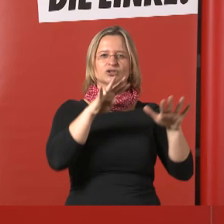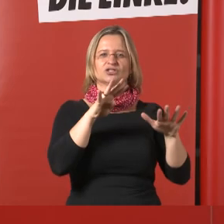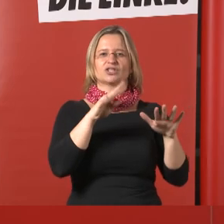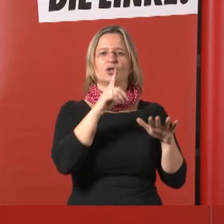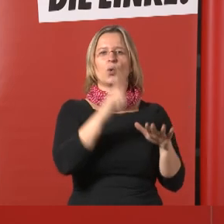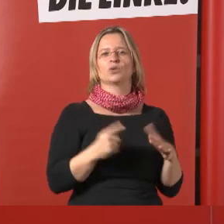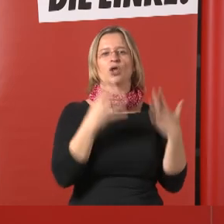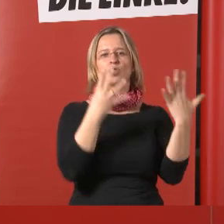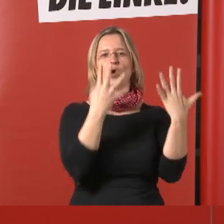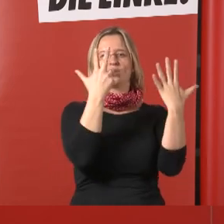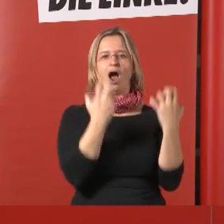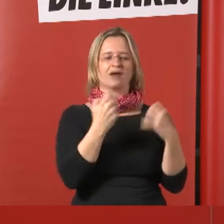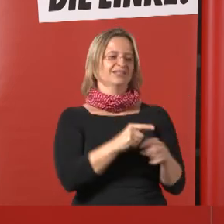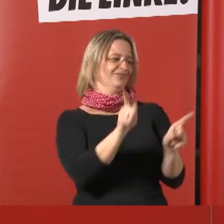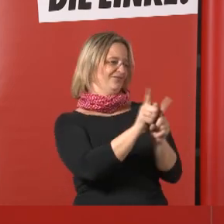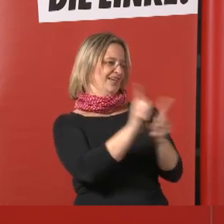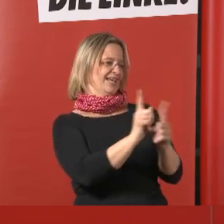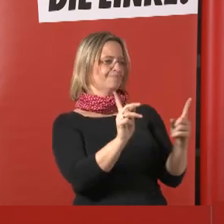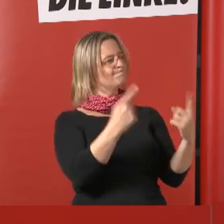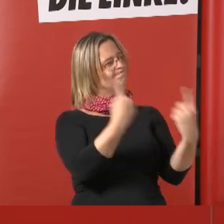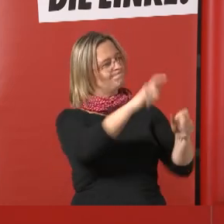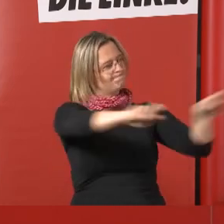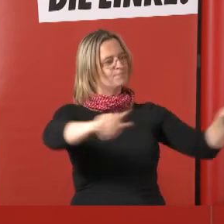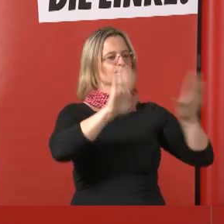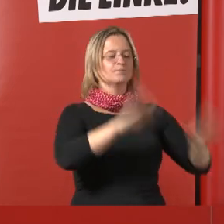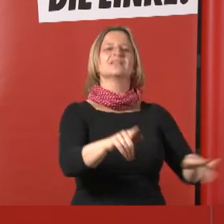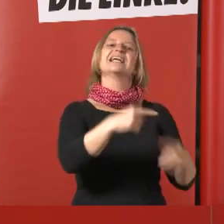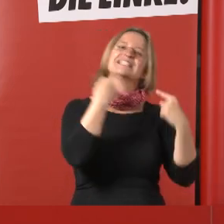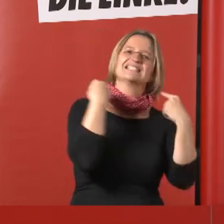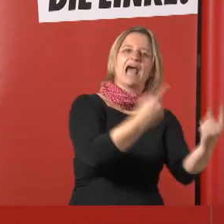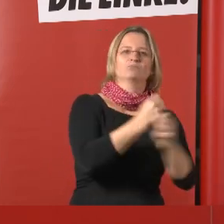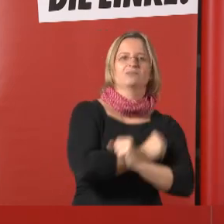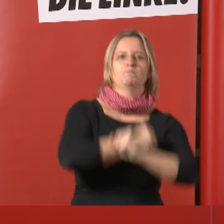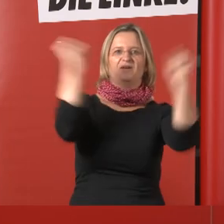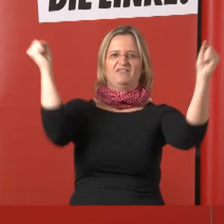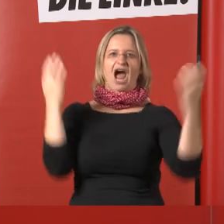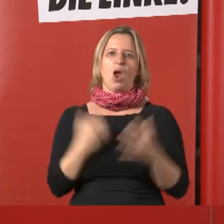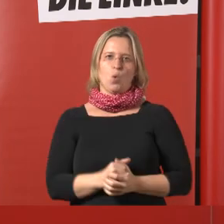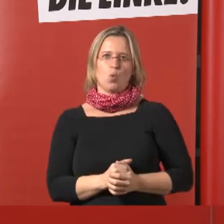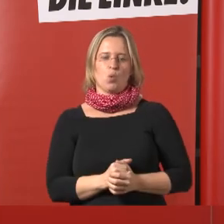Wir bewerten den Wandel im Wendeherbst 89 als ein Akt der Selbstbefreiung